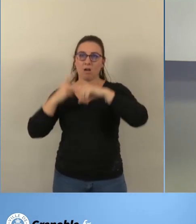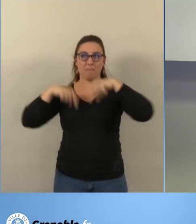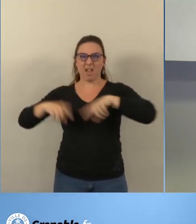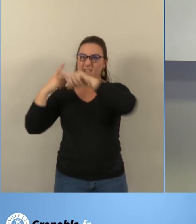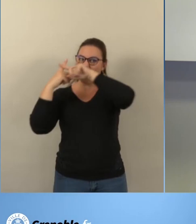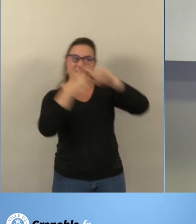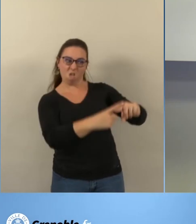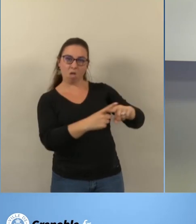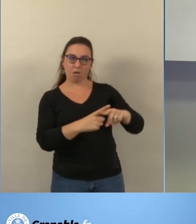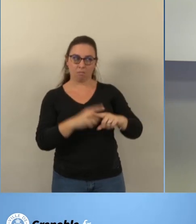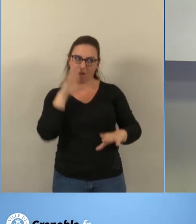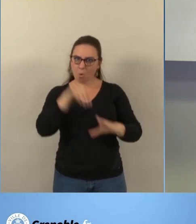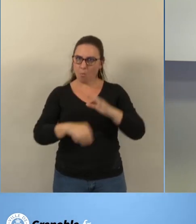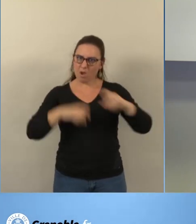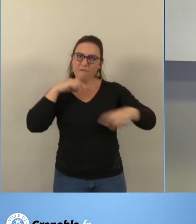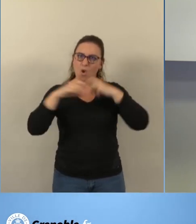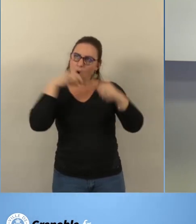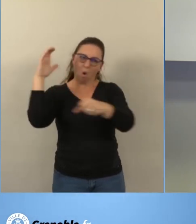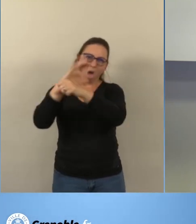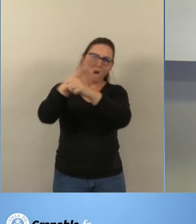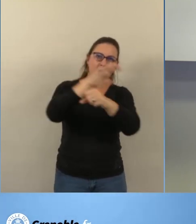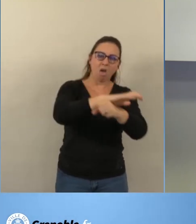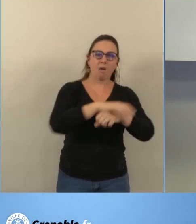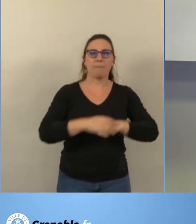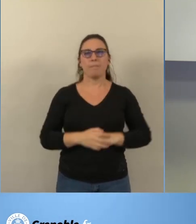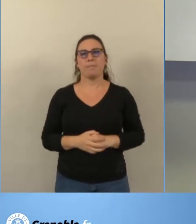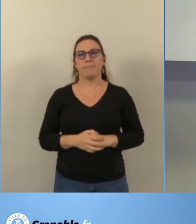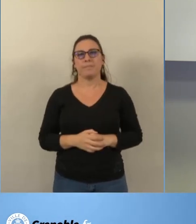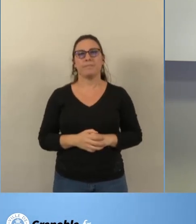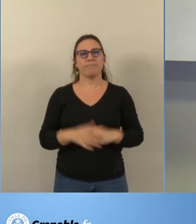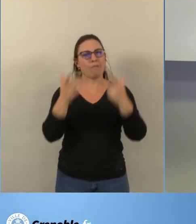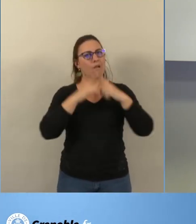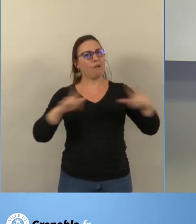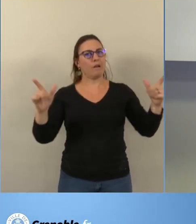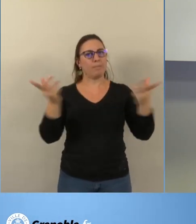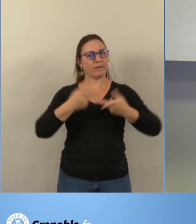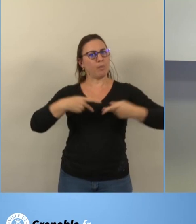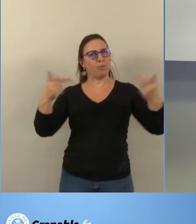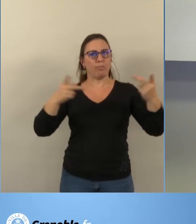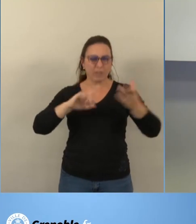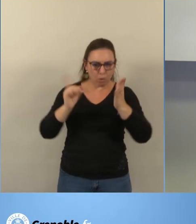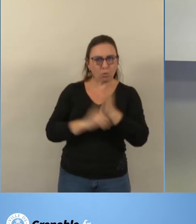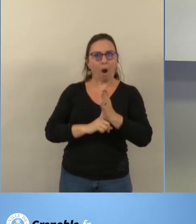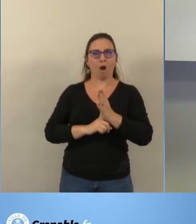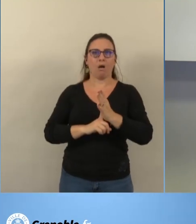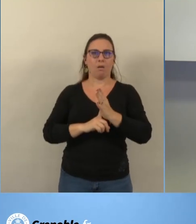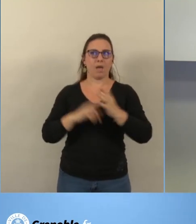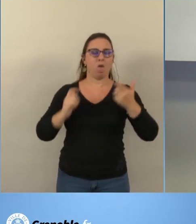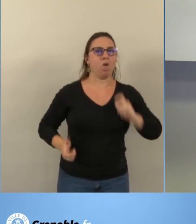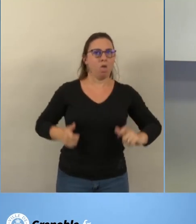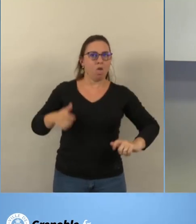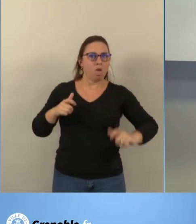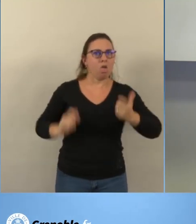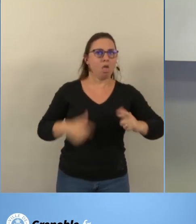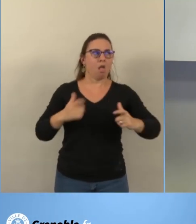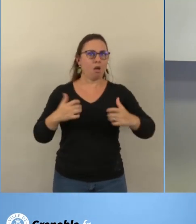voire violente la préservation de l'exercice de nos libertés publiques et malmener elle est inquiétée et